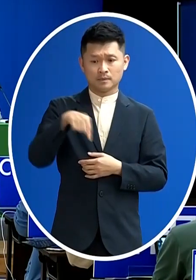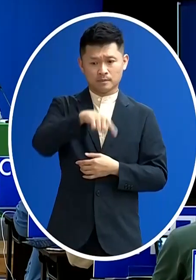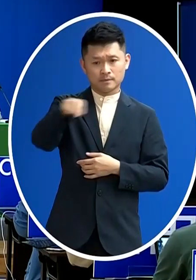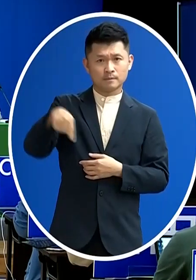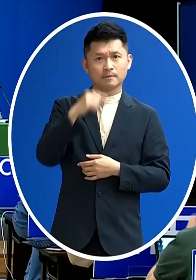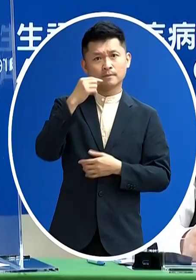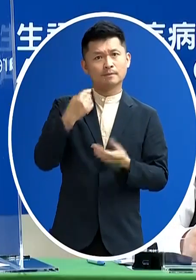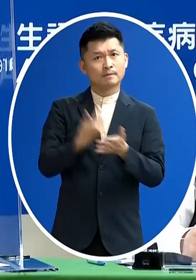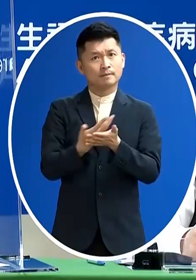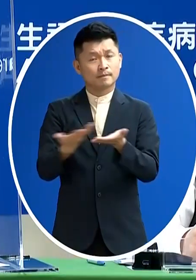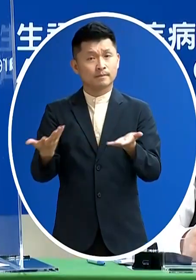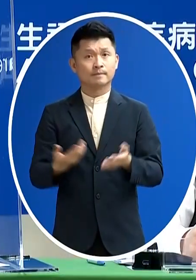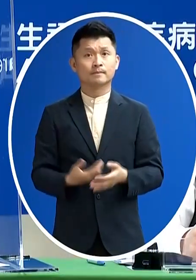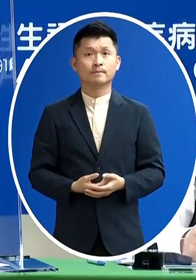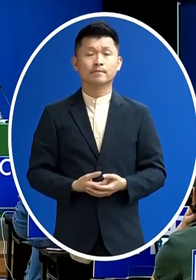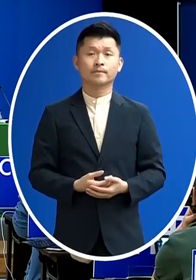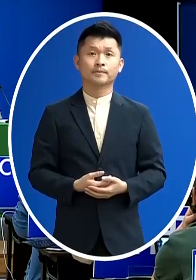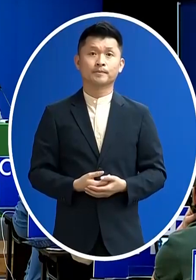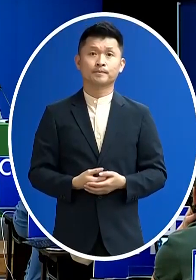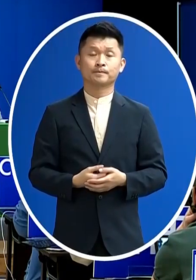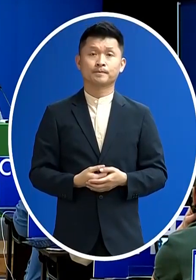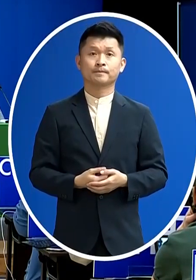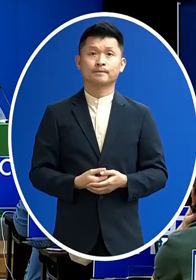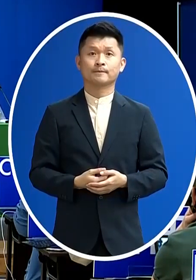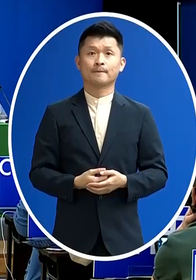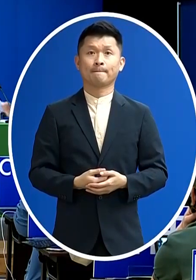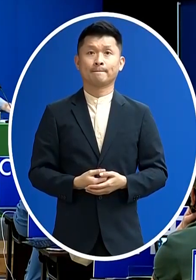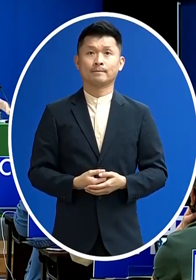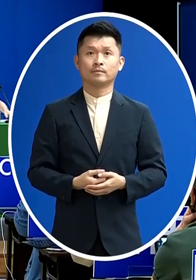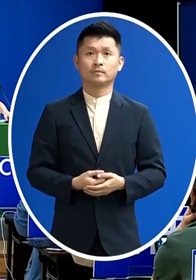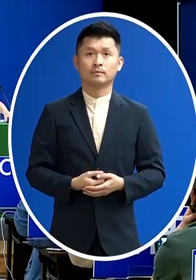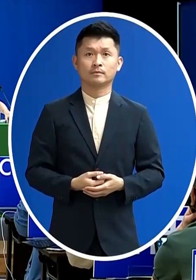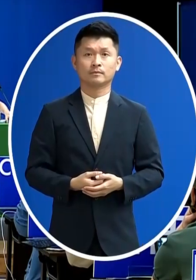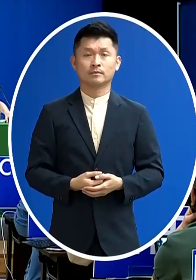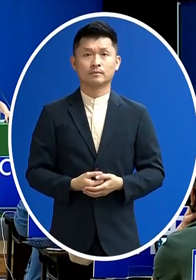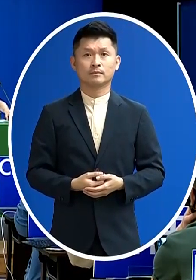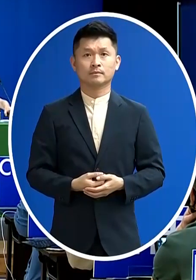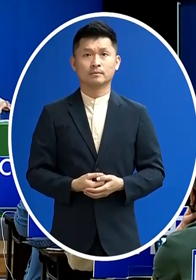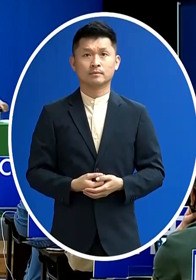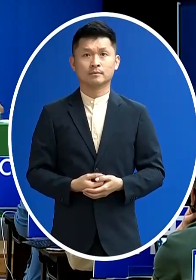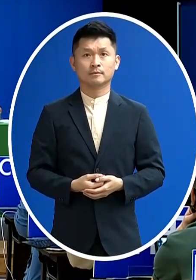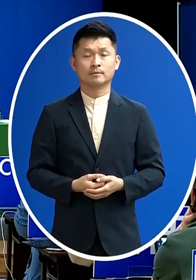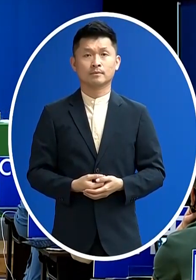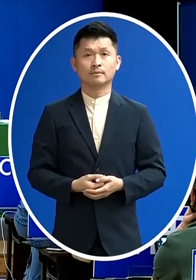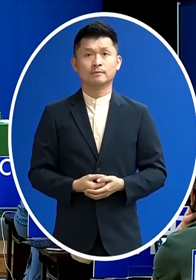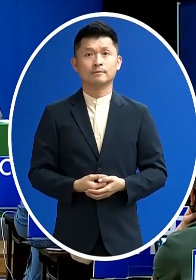办？ 罗副，你听清楚那问题吗？我给他回答一下哈。